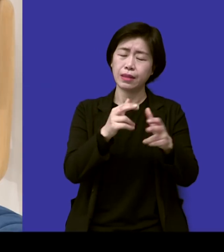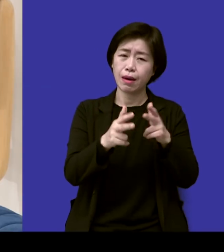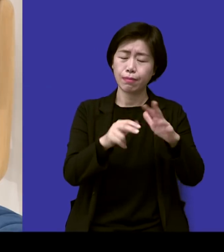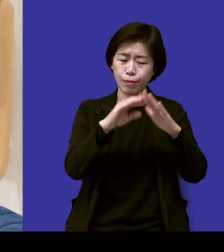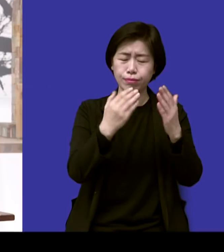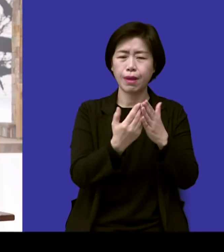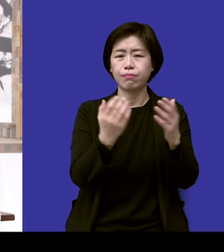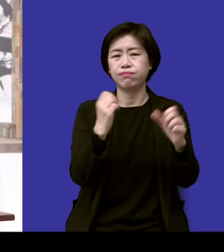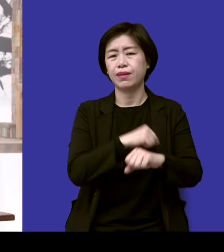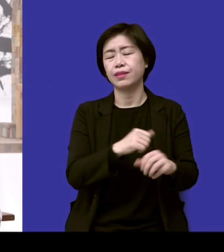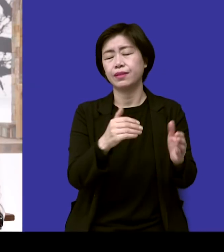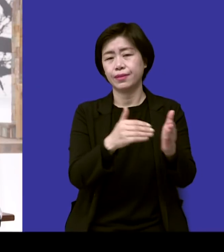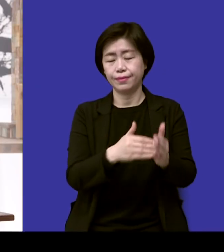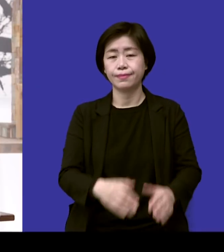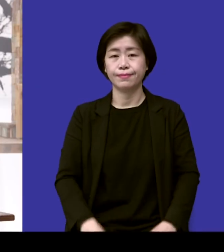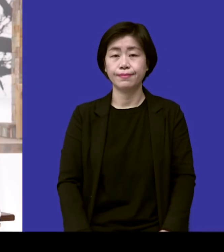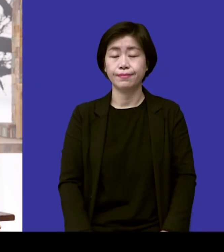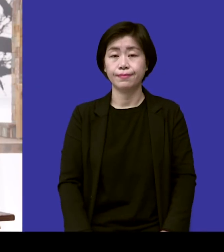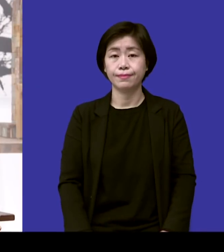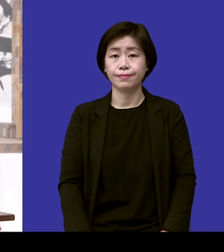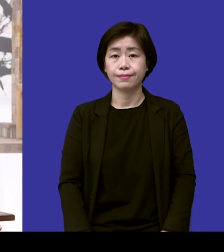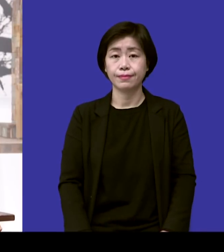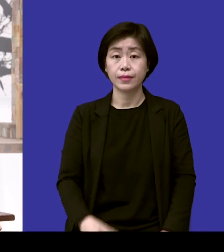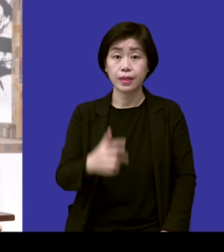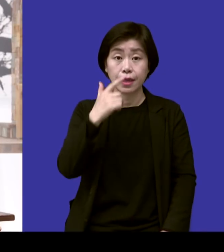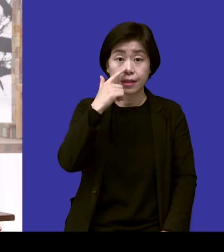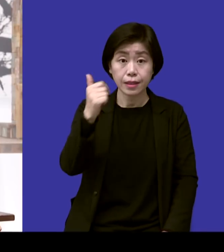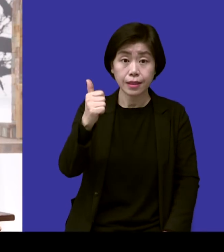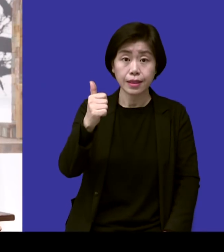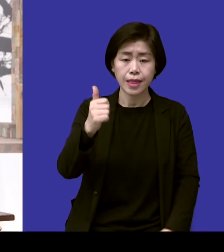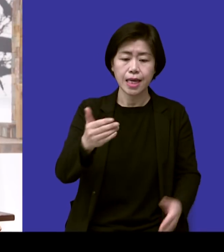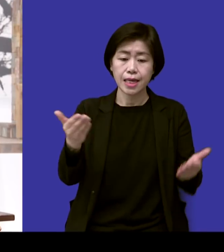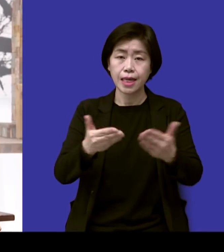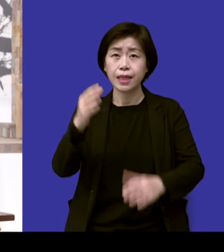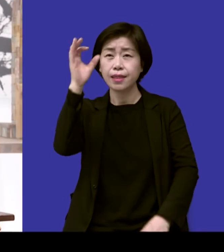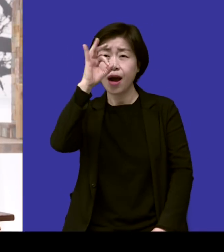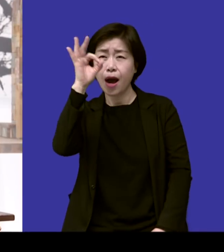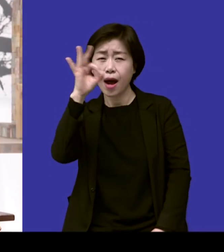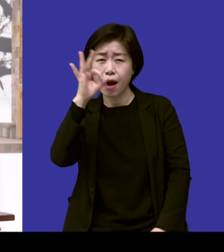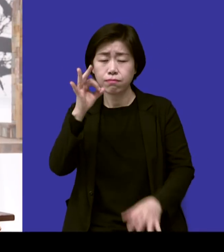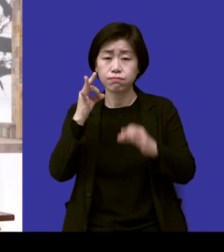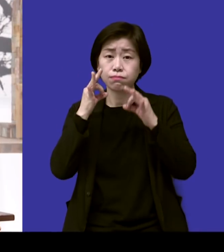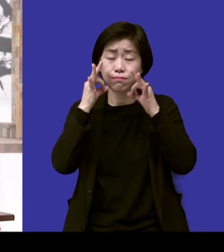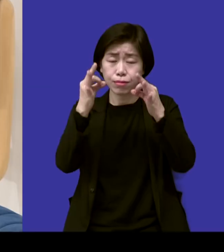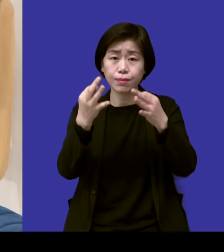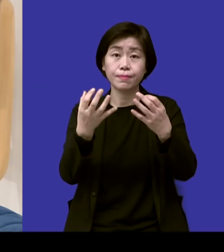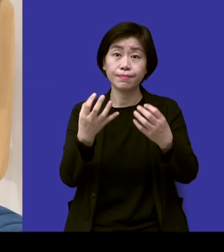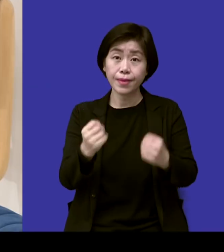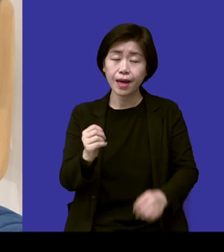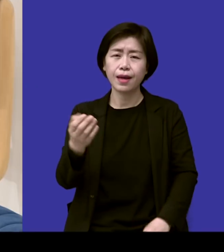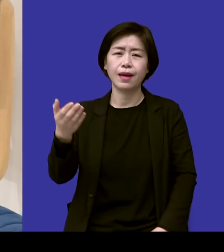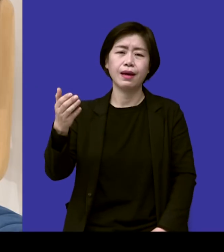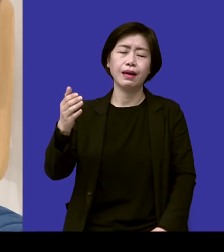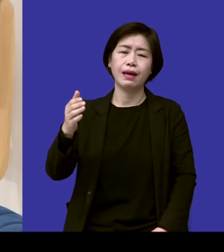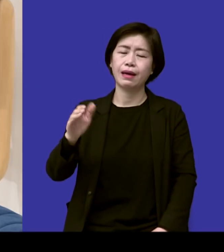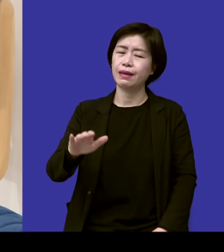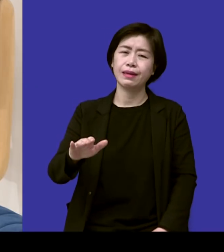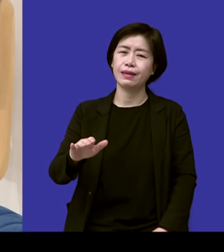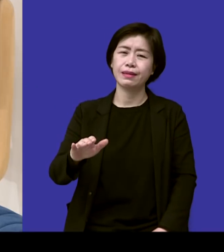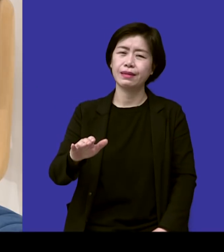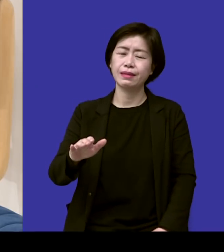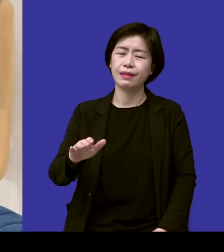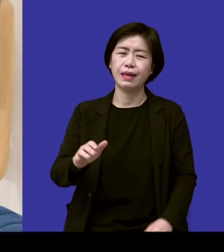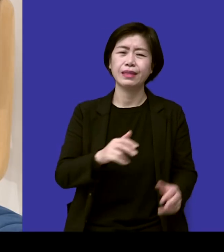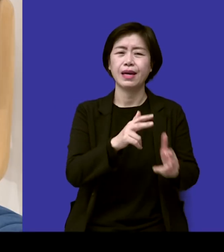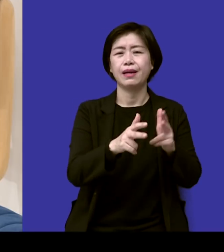나서부터 아버지가 일손을 하나하나 잡으려고 했는데 네. 일손을 못 잡으셨어요. 계속 아무래도 아버지가